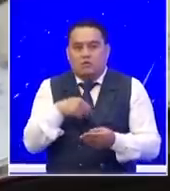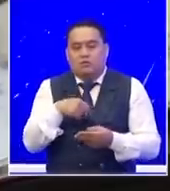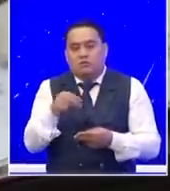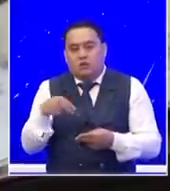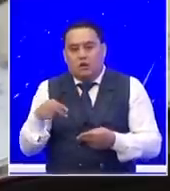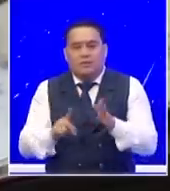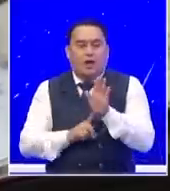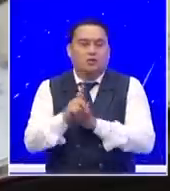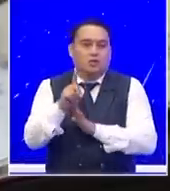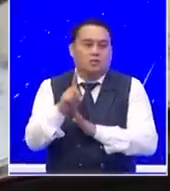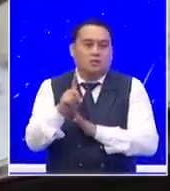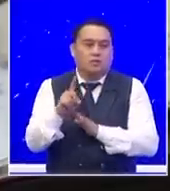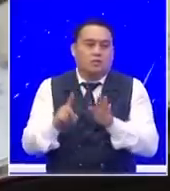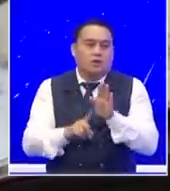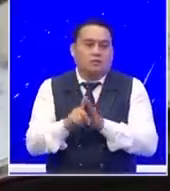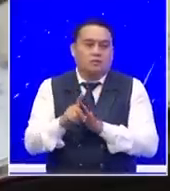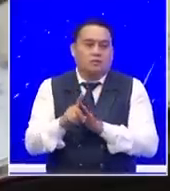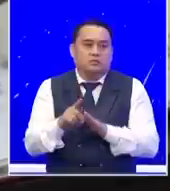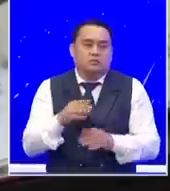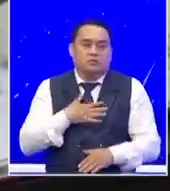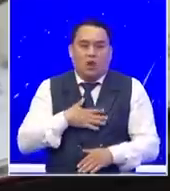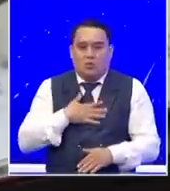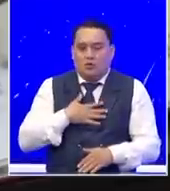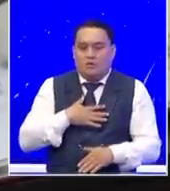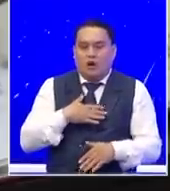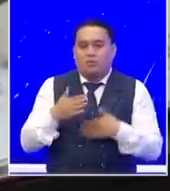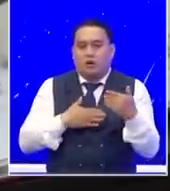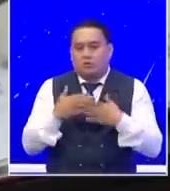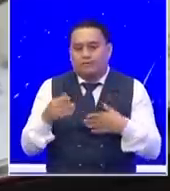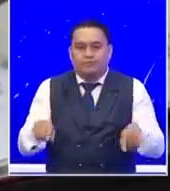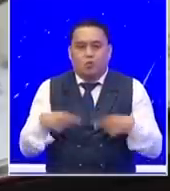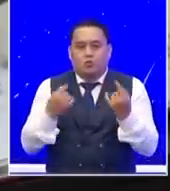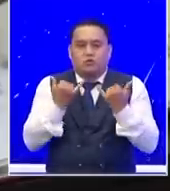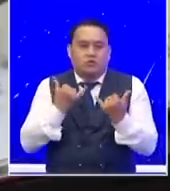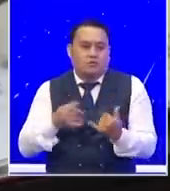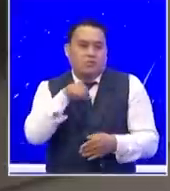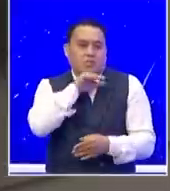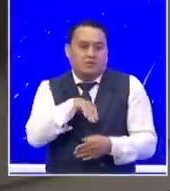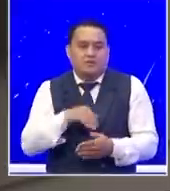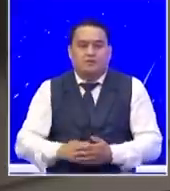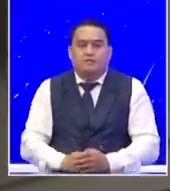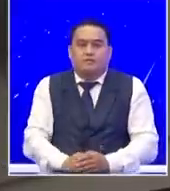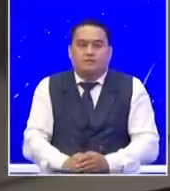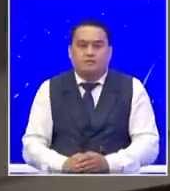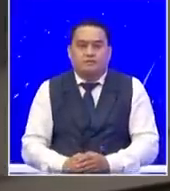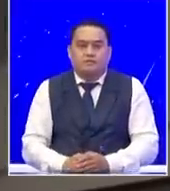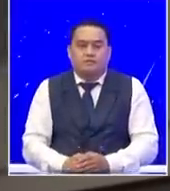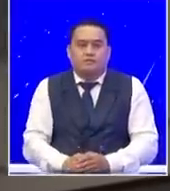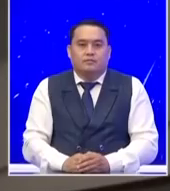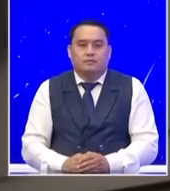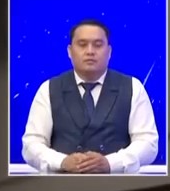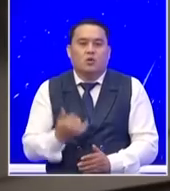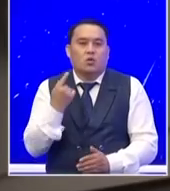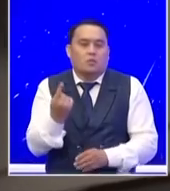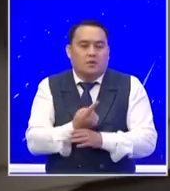Сосын басында қатты жақсы салған жоқпын. Бірақ сосын практикамен енді осы меңгеріп кеттім қазір. Арыслан Жанатұлы сурет